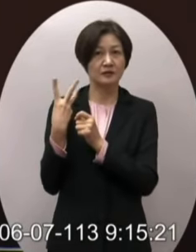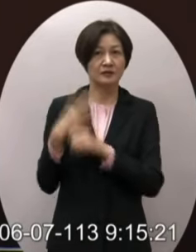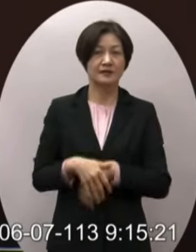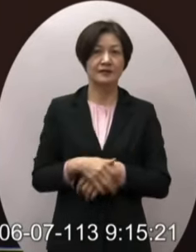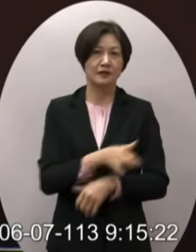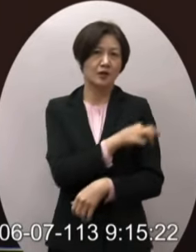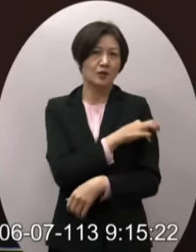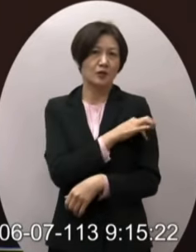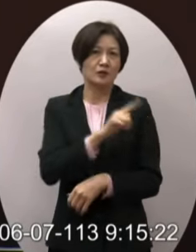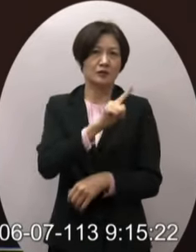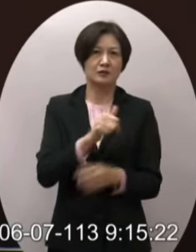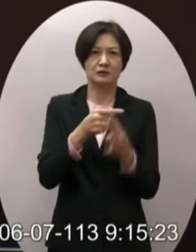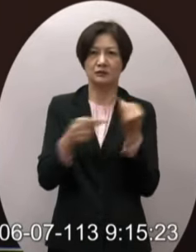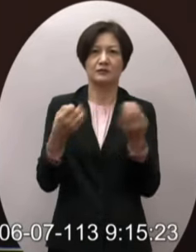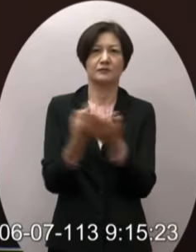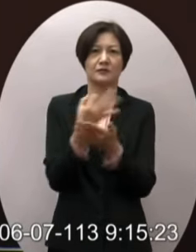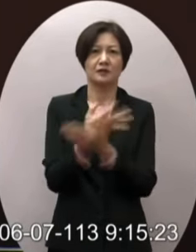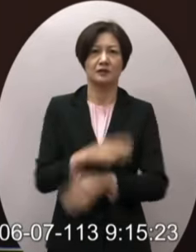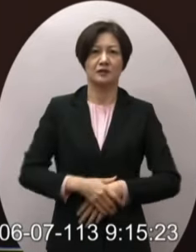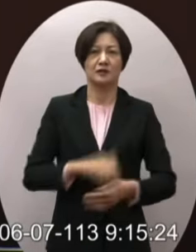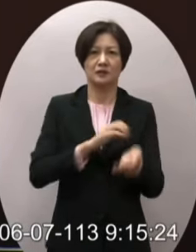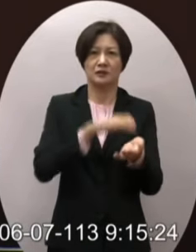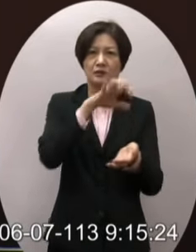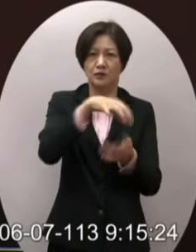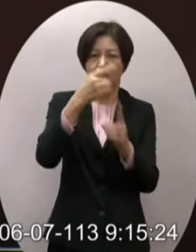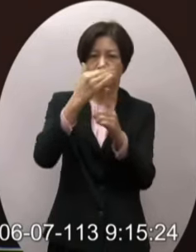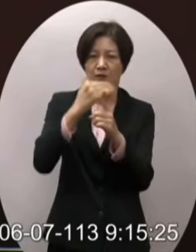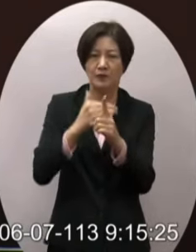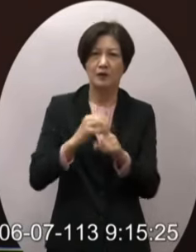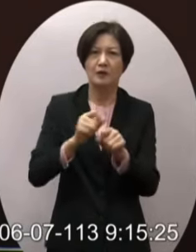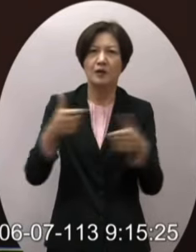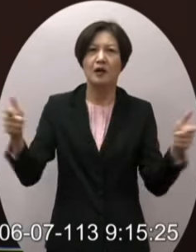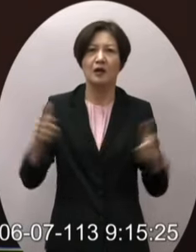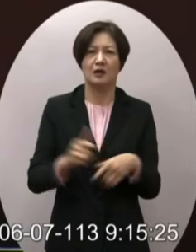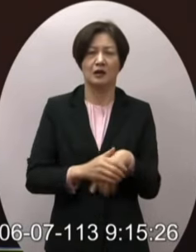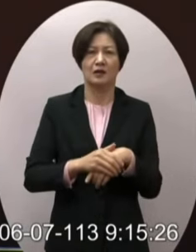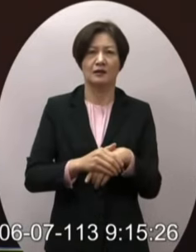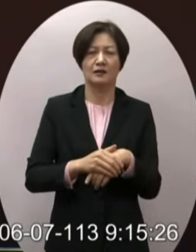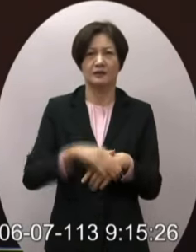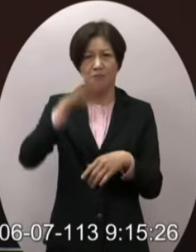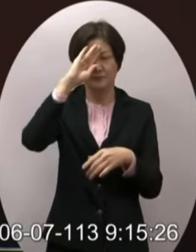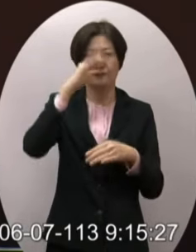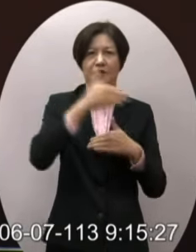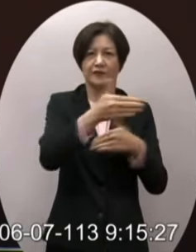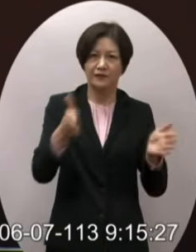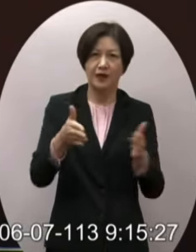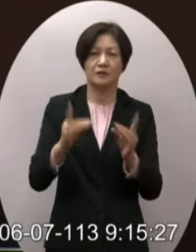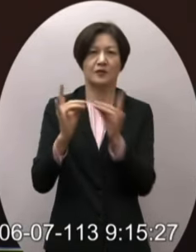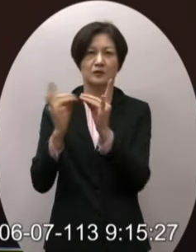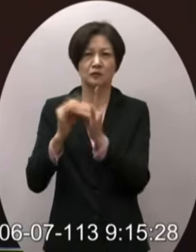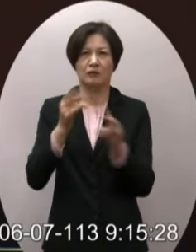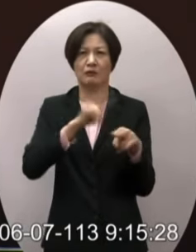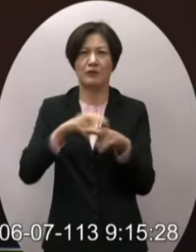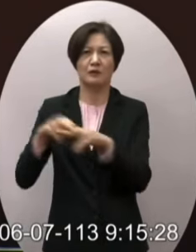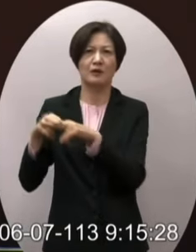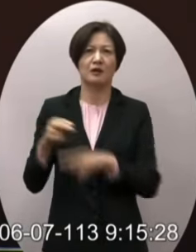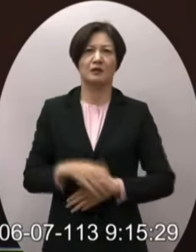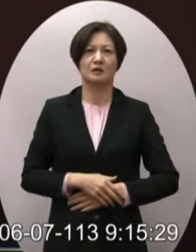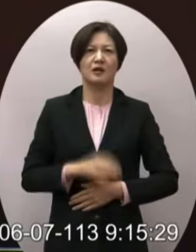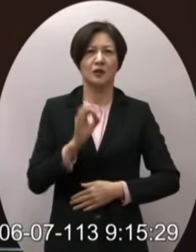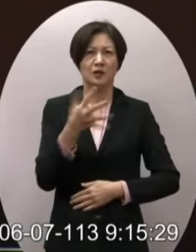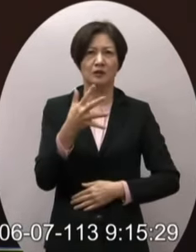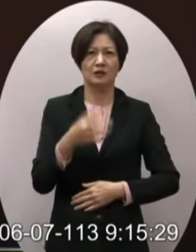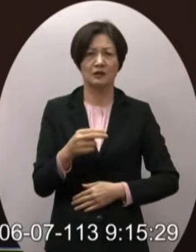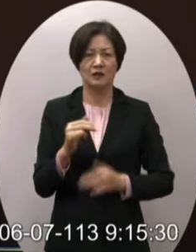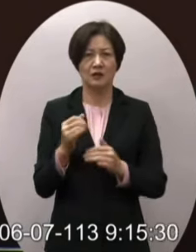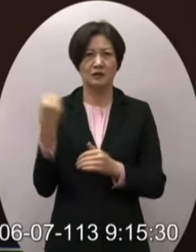师荒，各层级的医院都需要关病房、关病床，一跃成为最惊悚